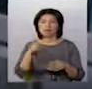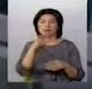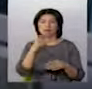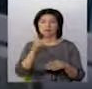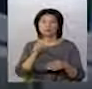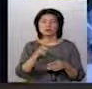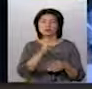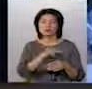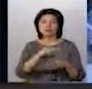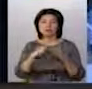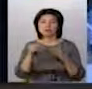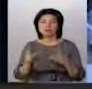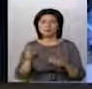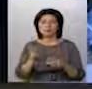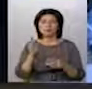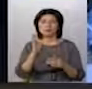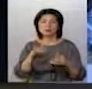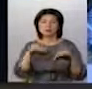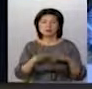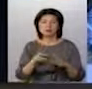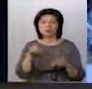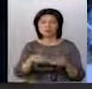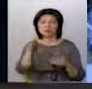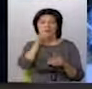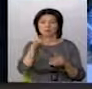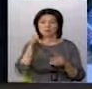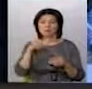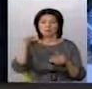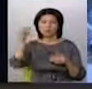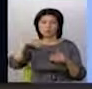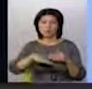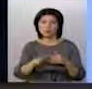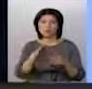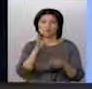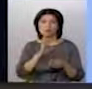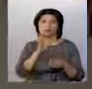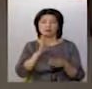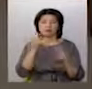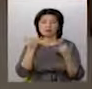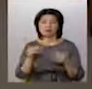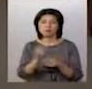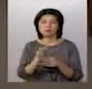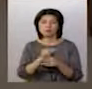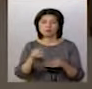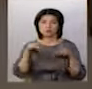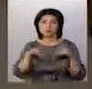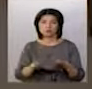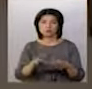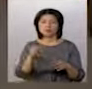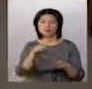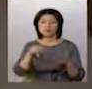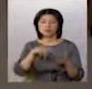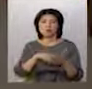инспекциясының бақылауында болады. Сондай-ақ биылғы жылы су ағатын арықтар мен кәріз жүйелерін жөндеу жоспарға енгізілген. Қалалық мәслихаттың хатшысы